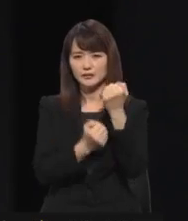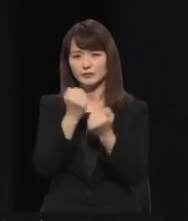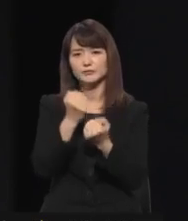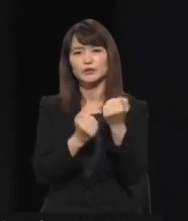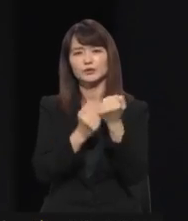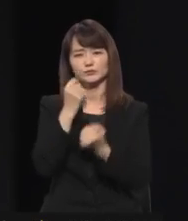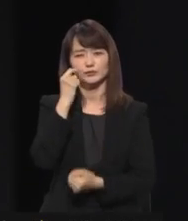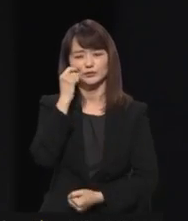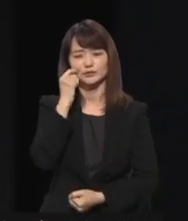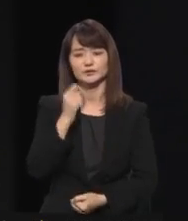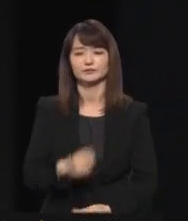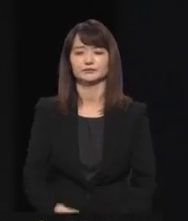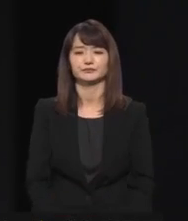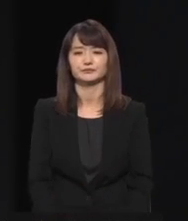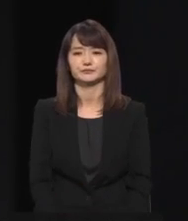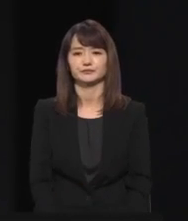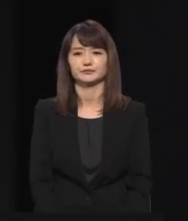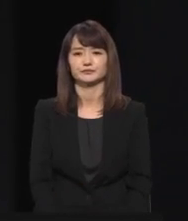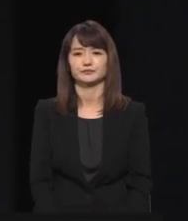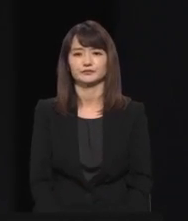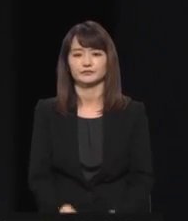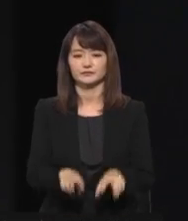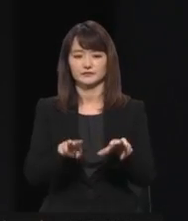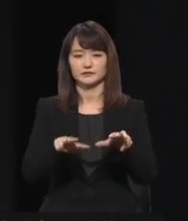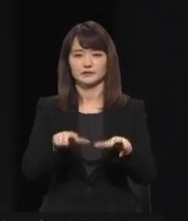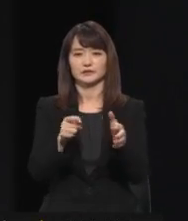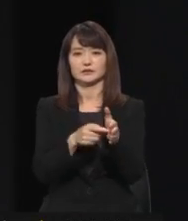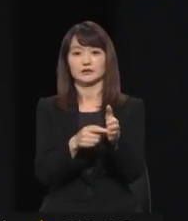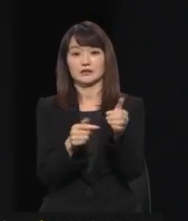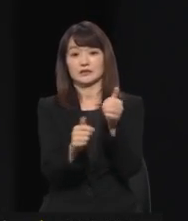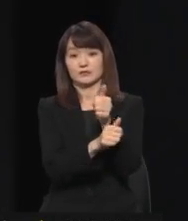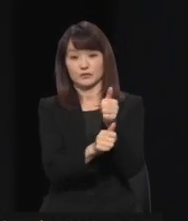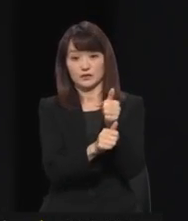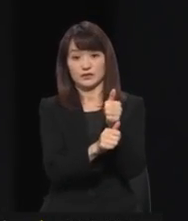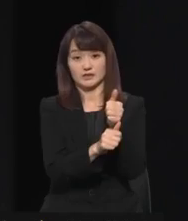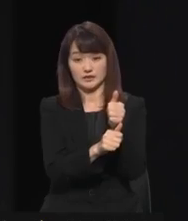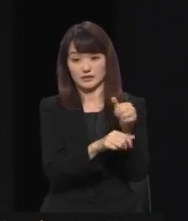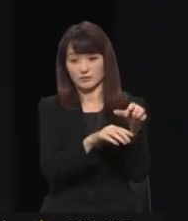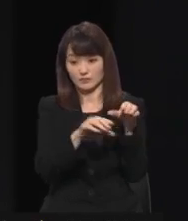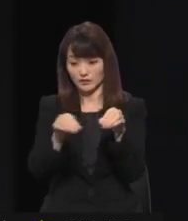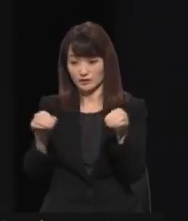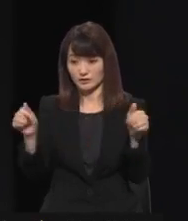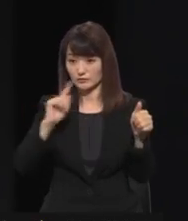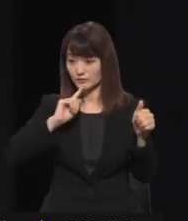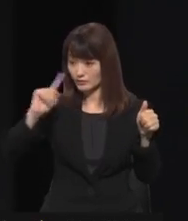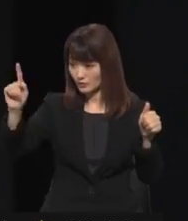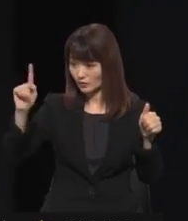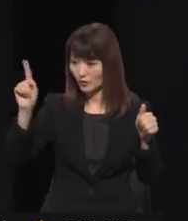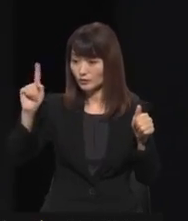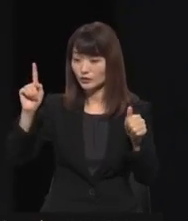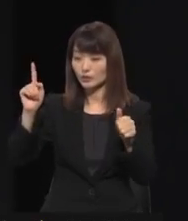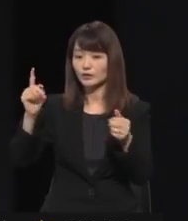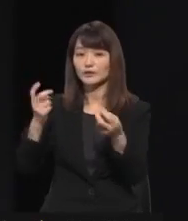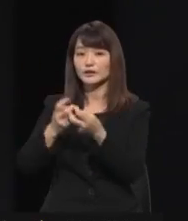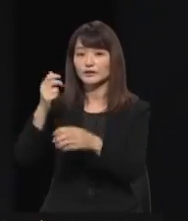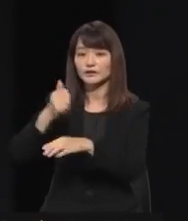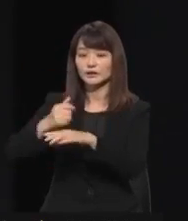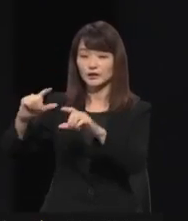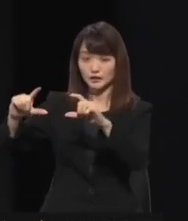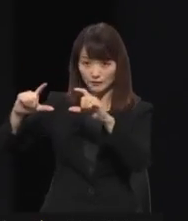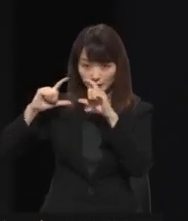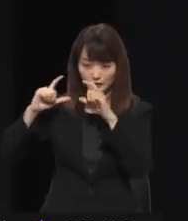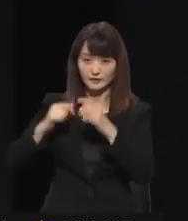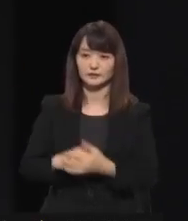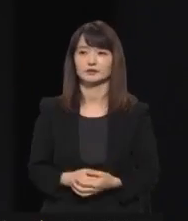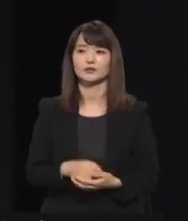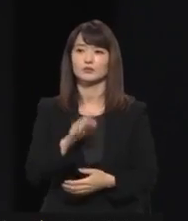거에요 그래서 지금은 이제 가처분 결과가 어떻게 나오느냐 그렇게 해 이제 본 안까지 재판 진행 되는데 여기에 또